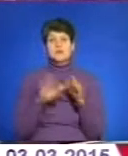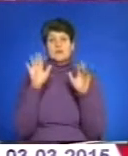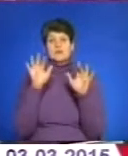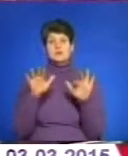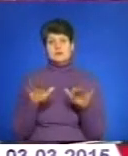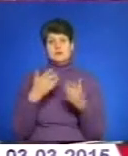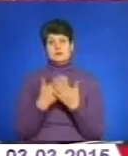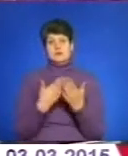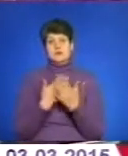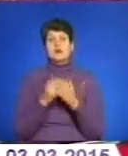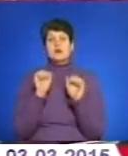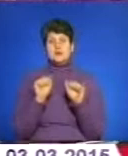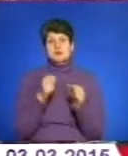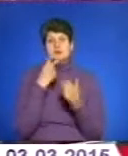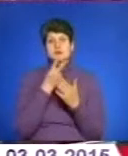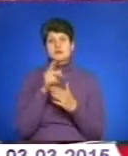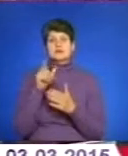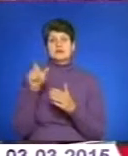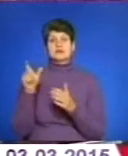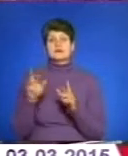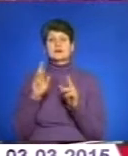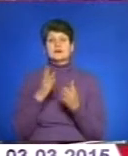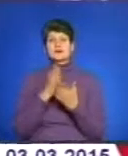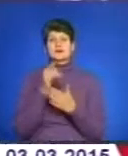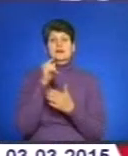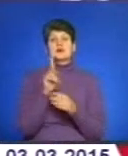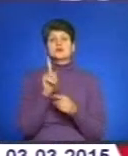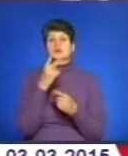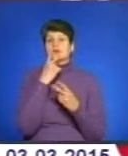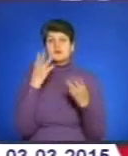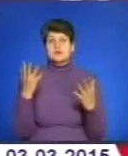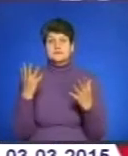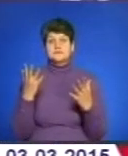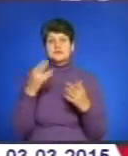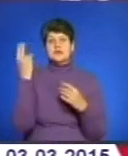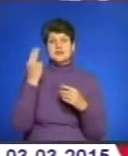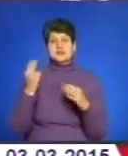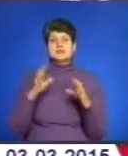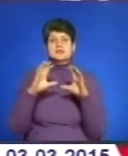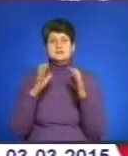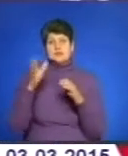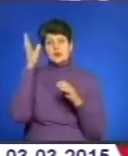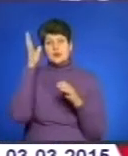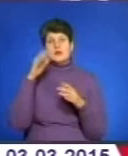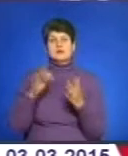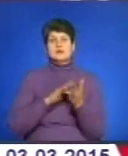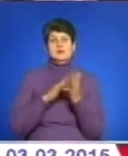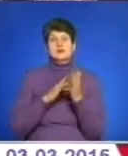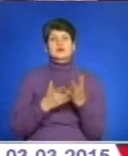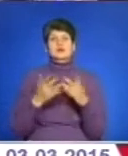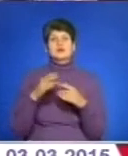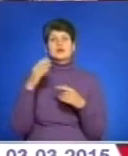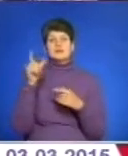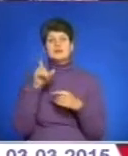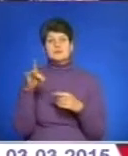моделі можна показати людині, як виглядає те, чого ми не бачимо. Картини зі світу науки мандрують Європою, Америкою. В